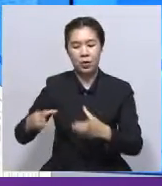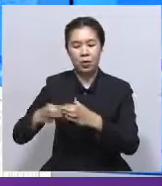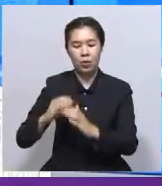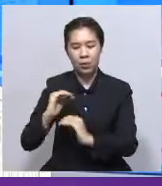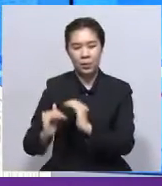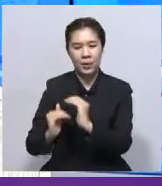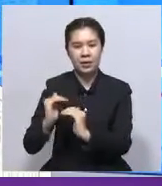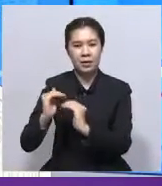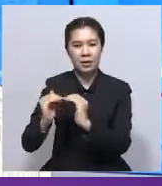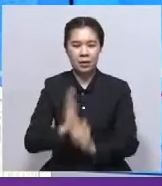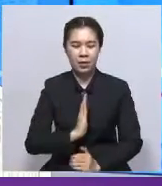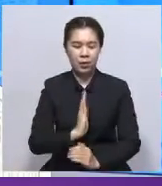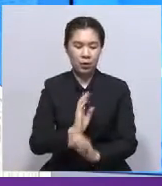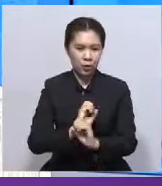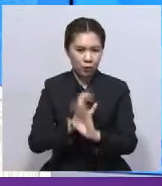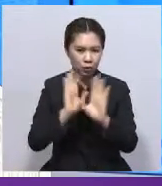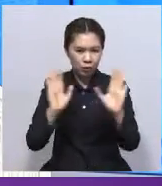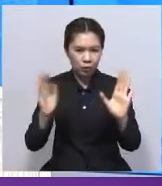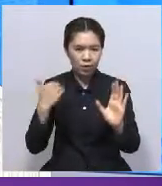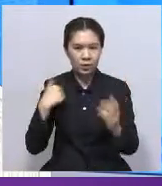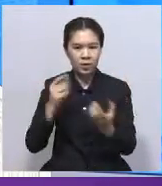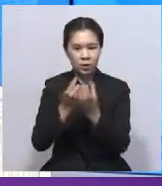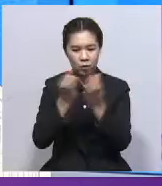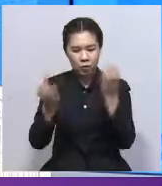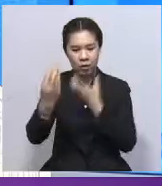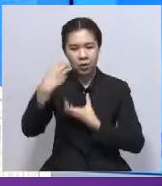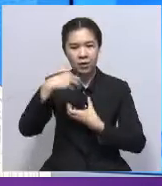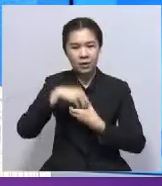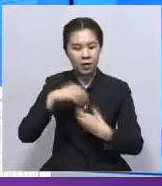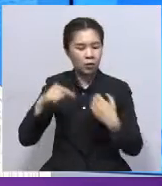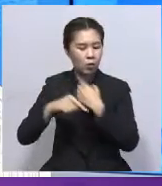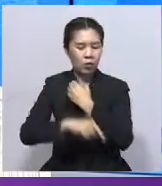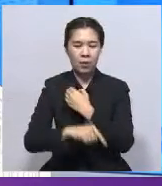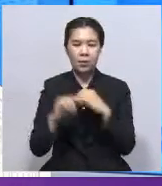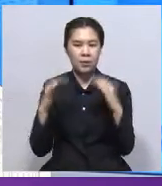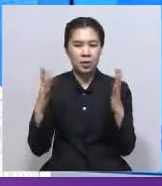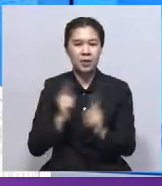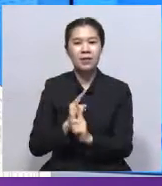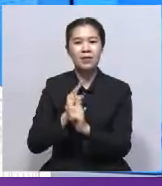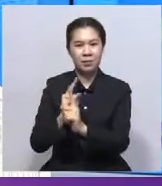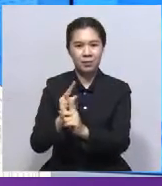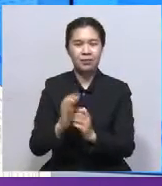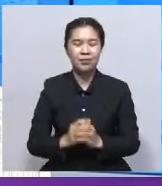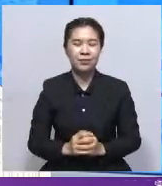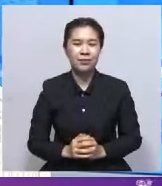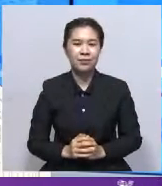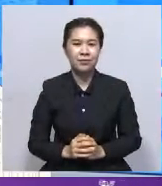ความโปร่งใสซื่อสัตย์สุจริตมีคุณธรรมปลอดจากการทุจริตคอร์รัปชันตามหลักธรรมาภิบาล